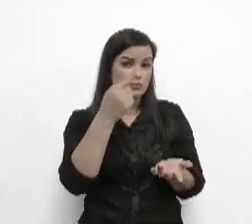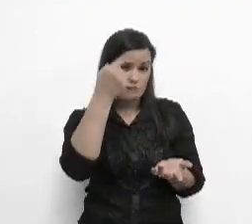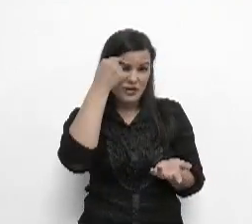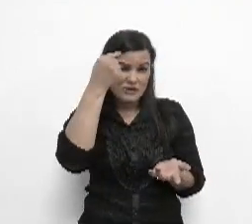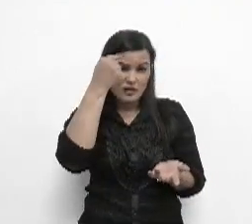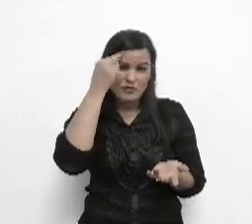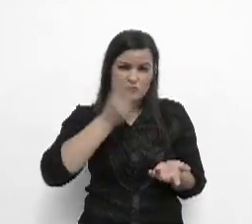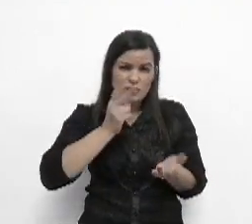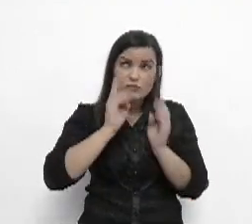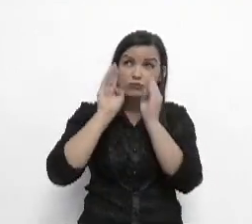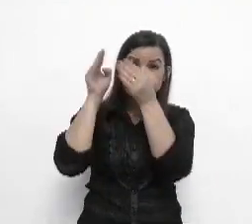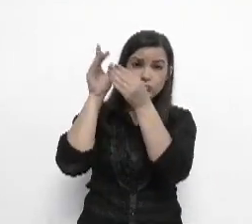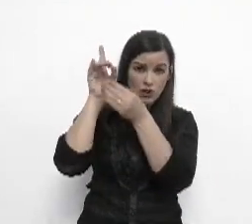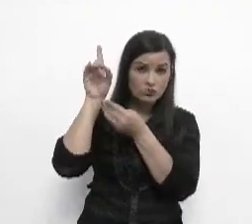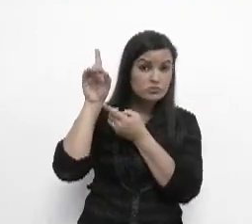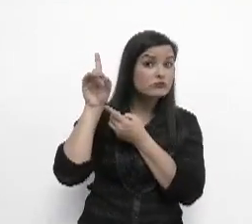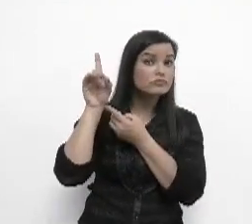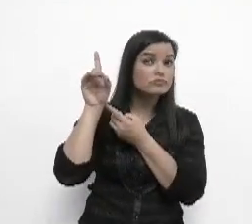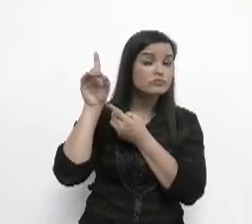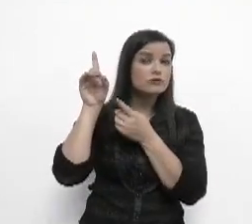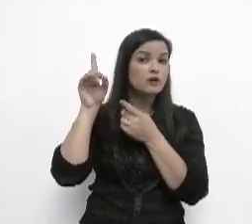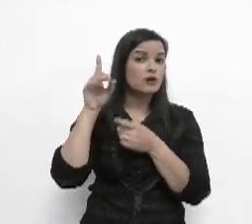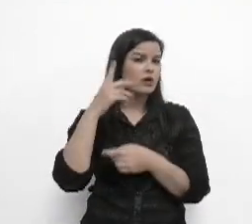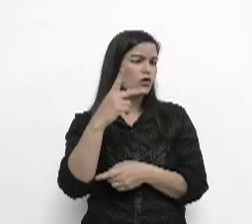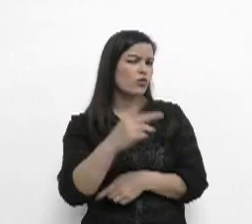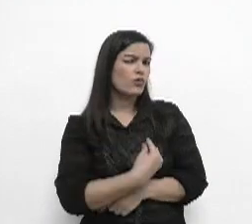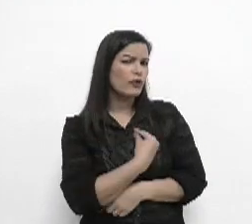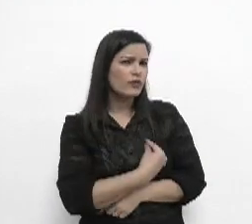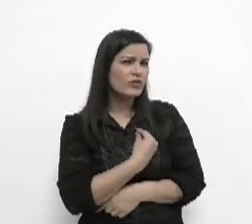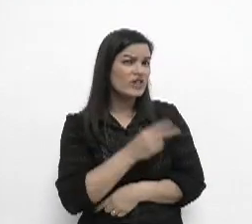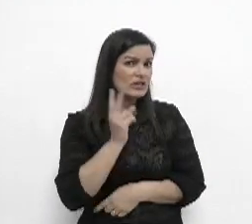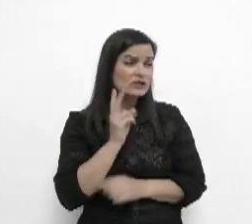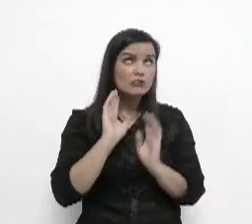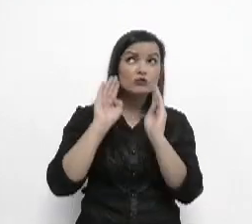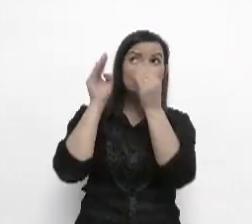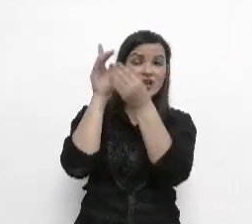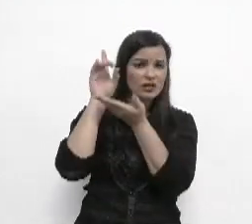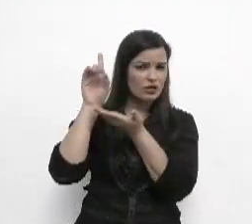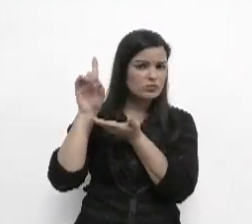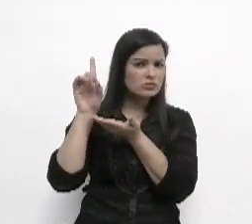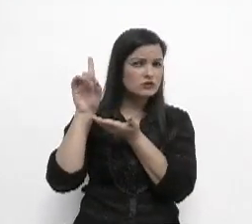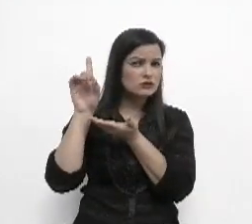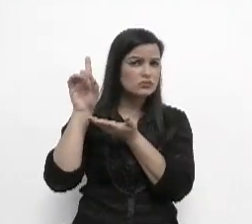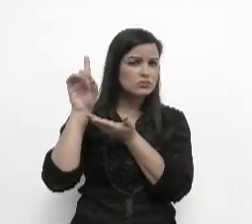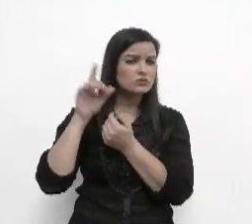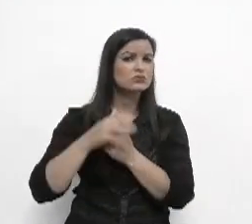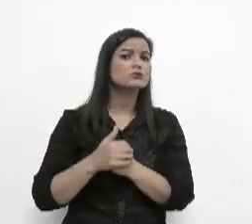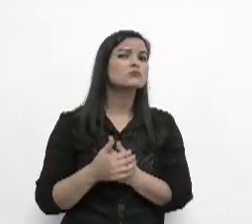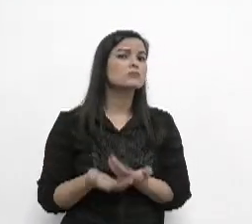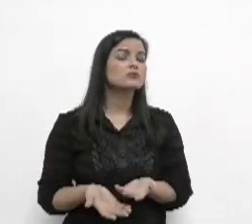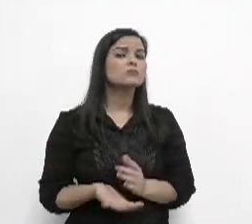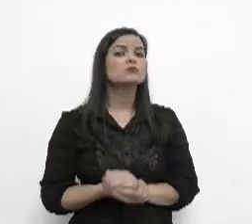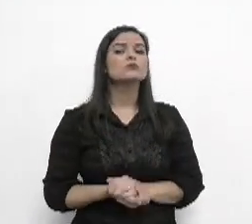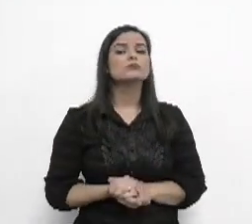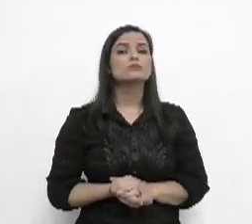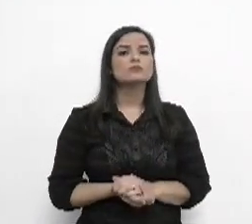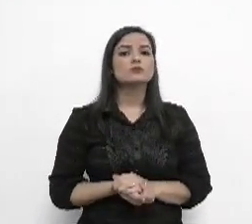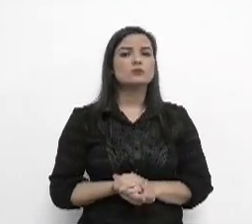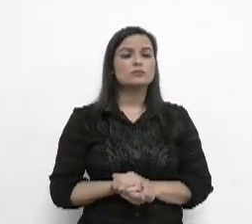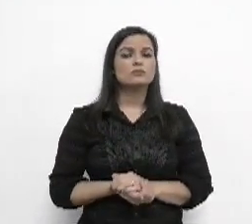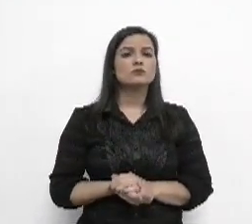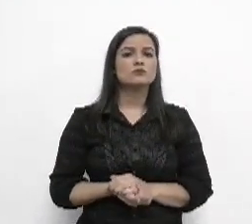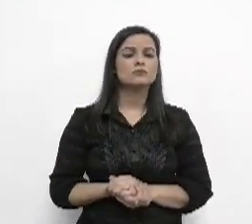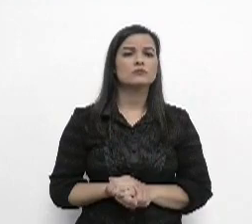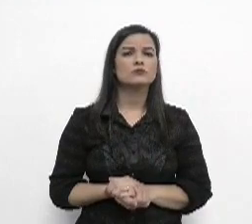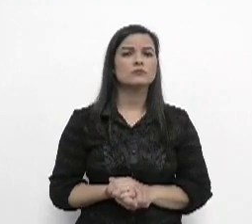Deus? 여러분의 삶이 하나님께 집중되어 A 있습니까? sua vida está voltada e focada em Deus? 여러분이 행하는 모든 삶의 행동들이 하나님께